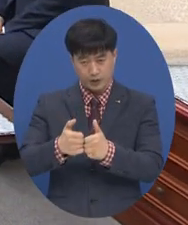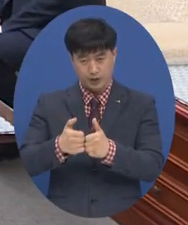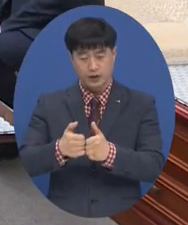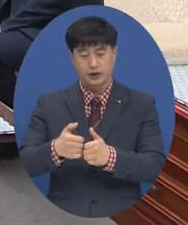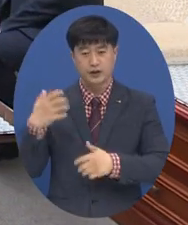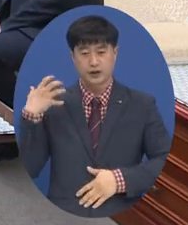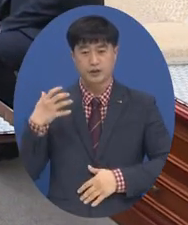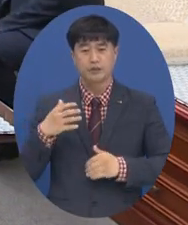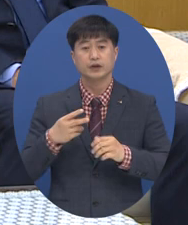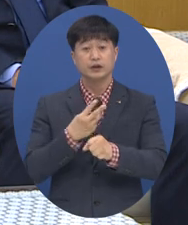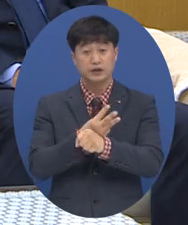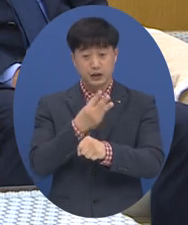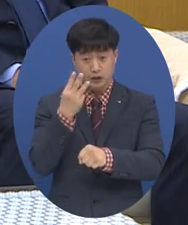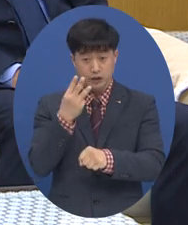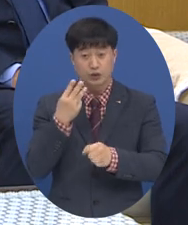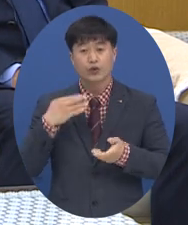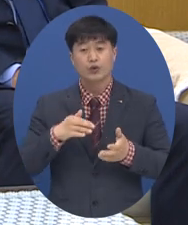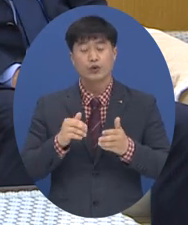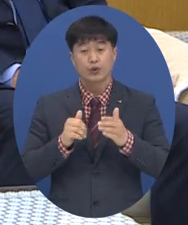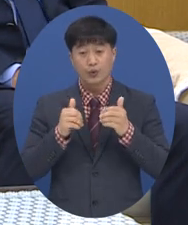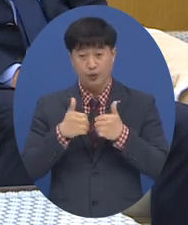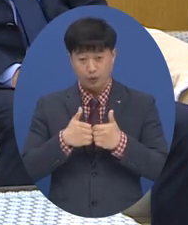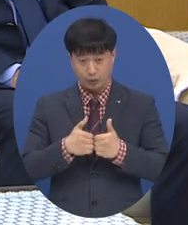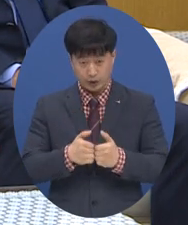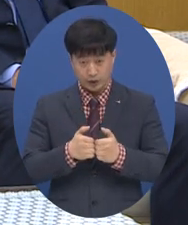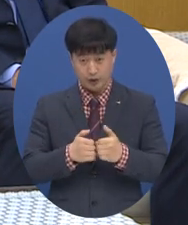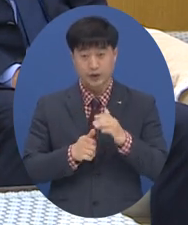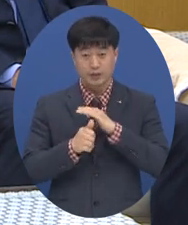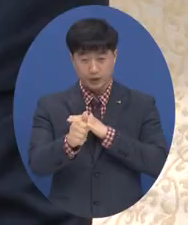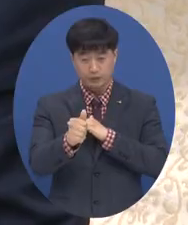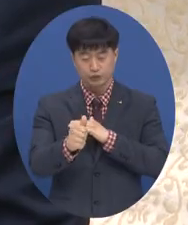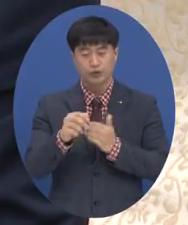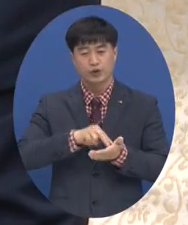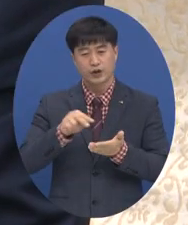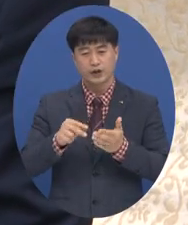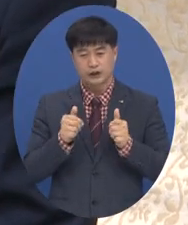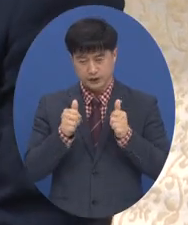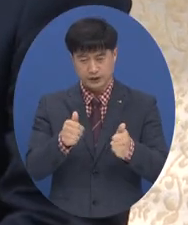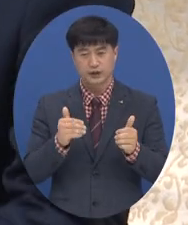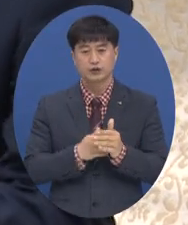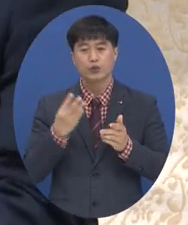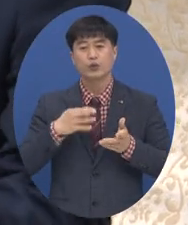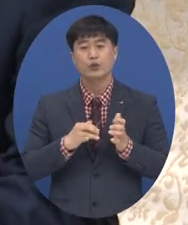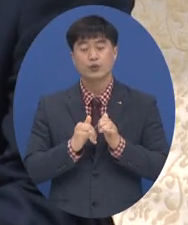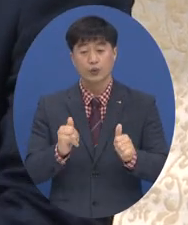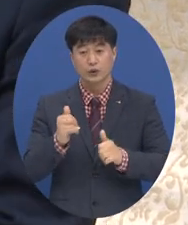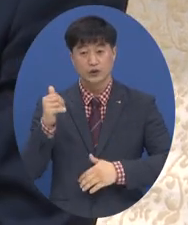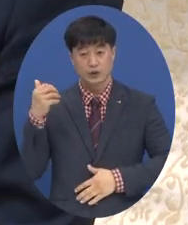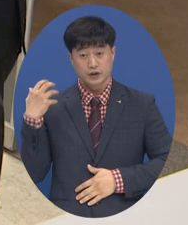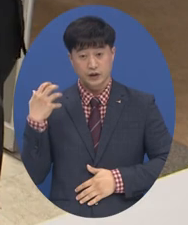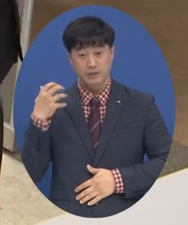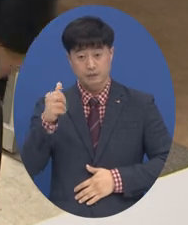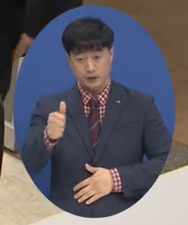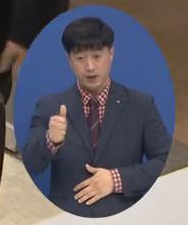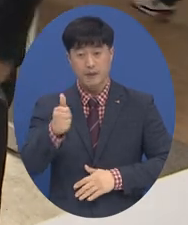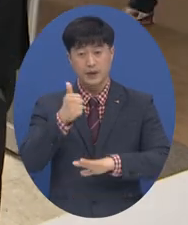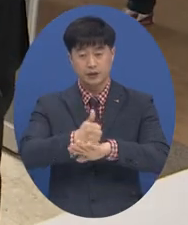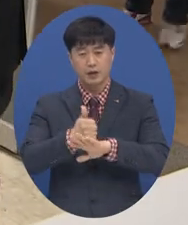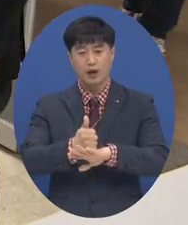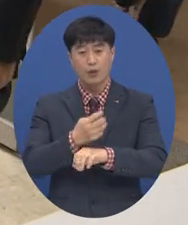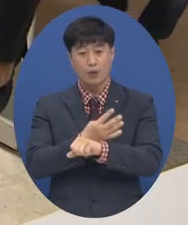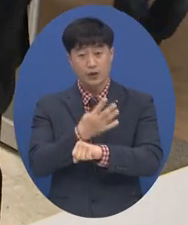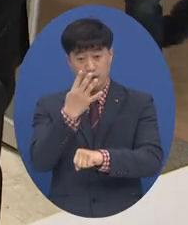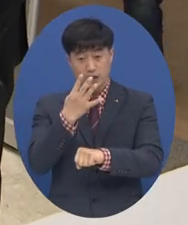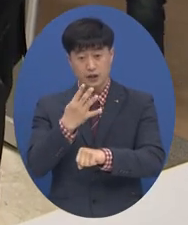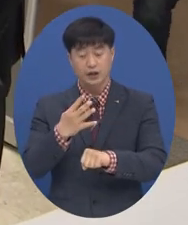주재하고 이어 3시 경기도 의회를 찾아 퇴임 인사를 전했습니다. 경기도지사로서 마지막 일정은 오후